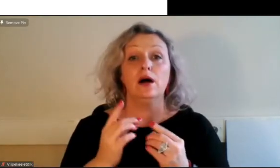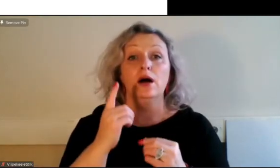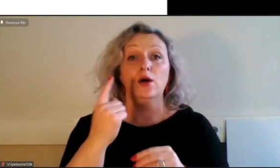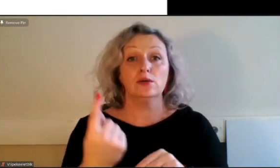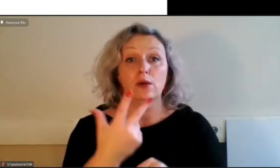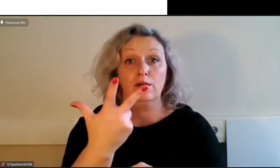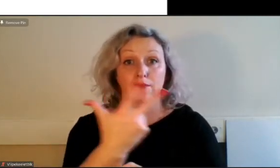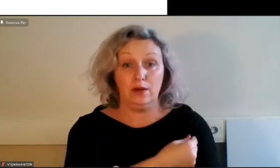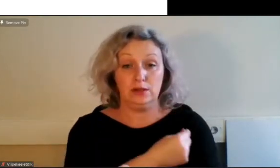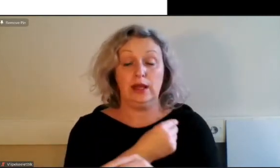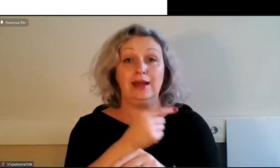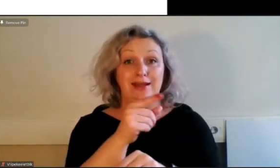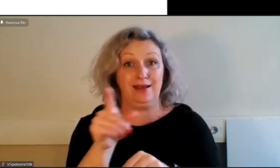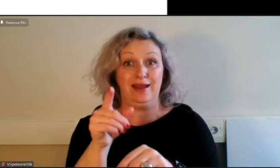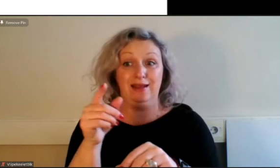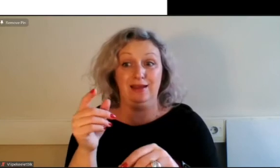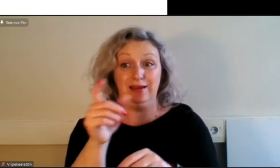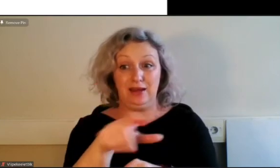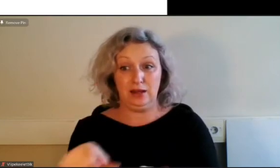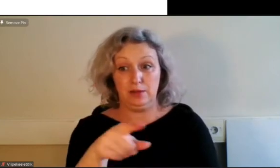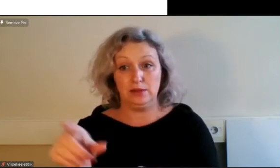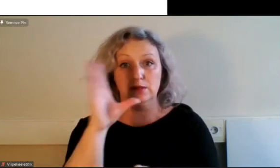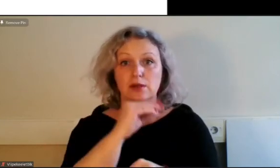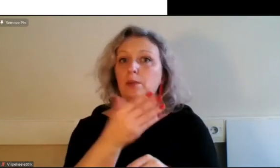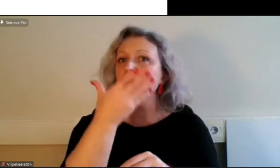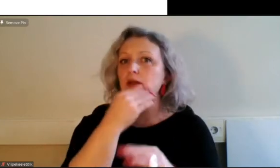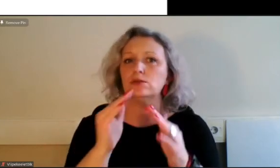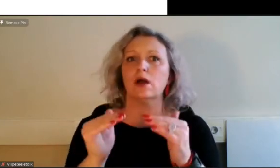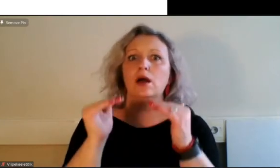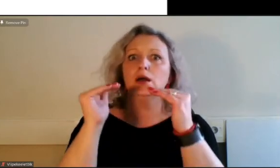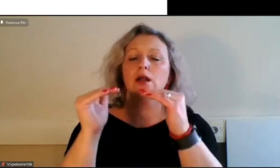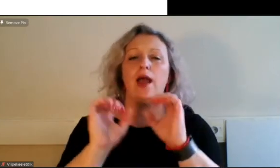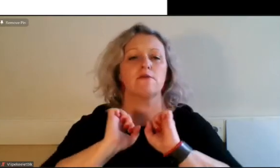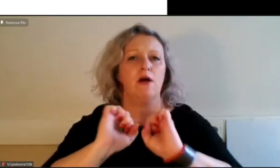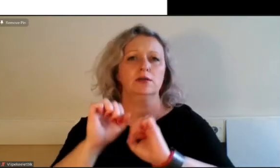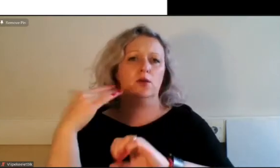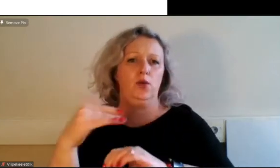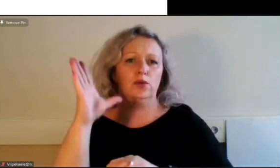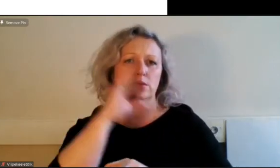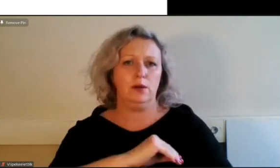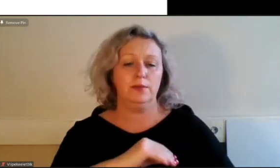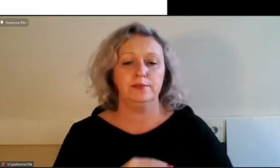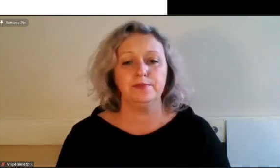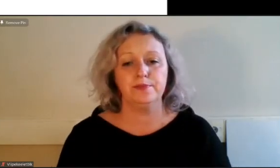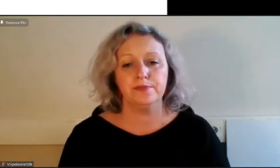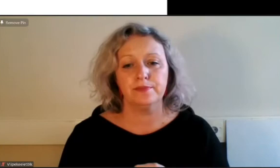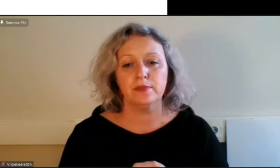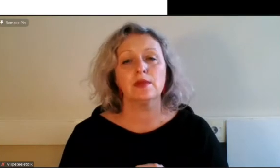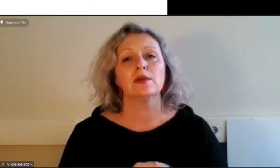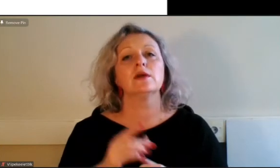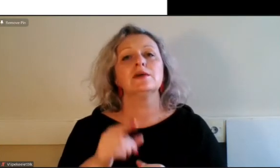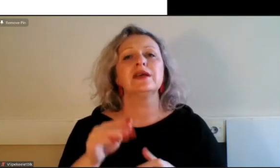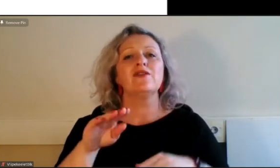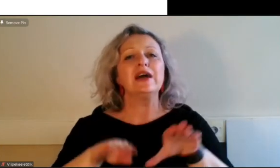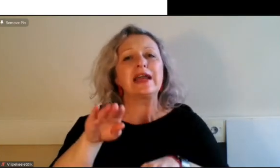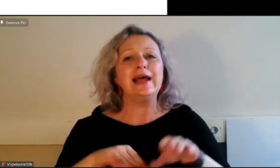taset, siis ühe vaktsiinidoosiga saab väga esialgse antikehade taseme. Põdemisega saab keskmiselt